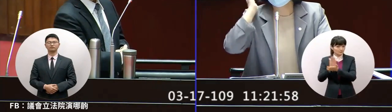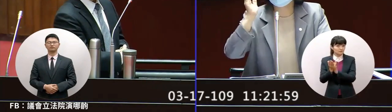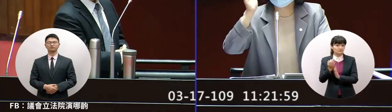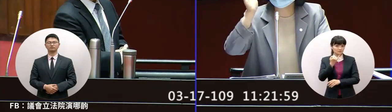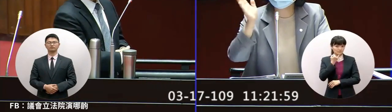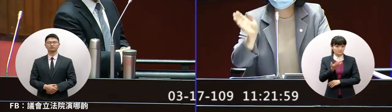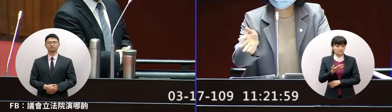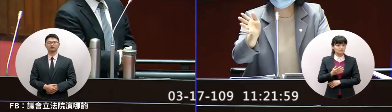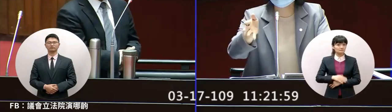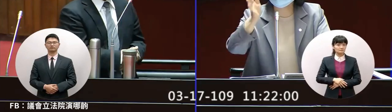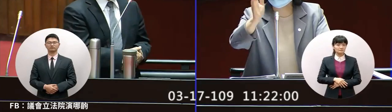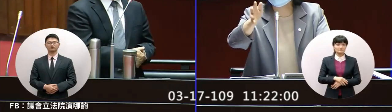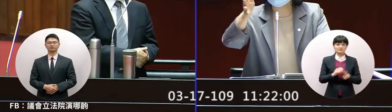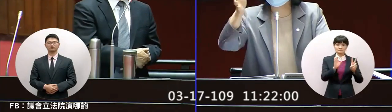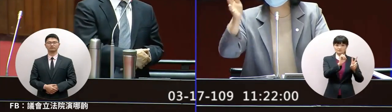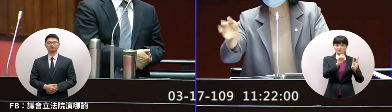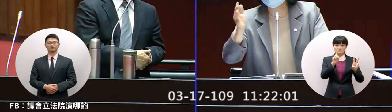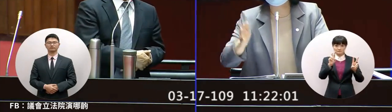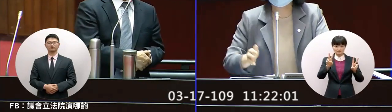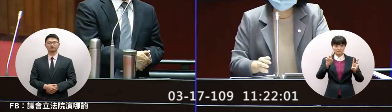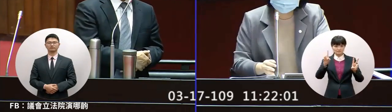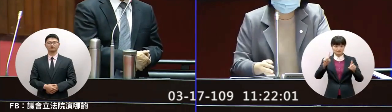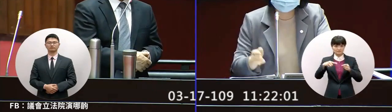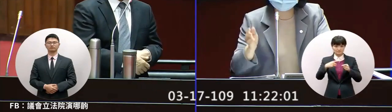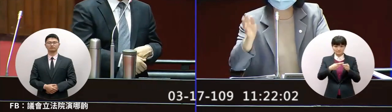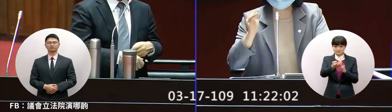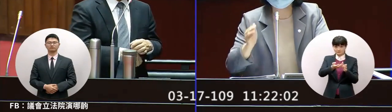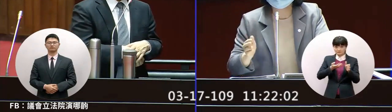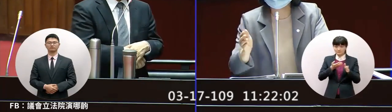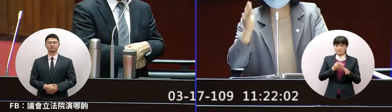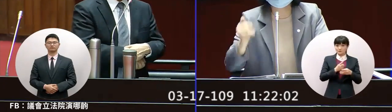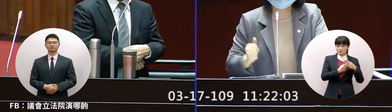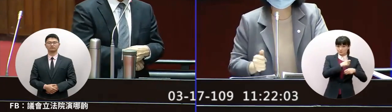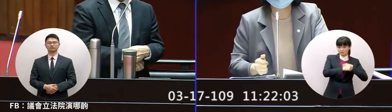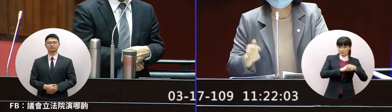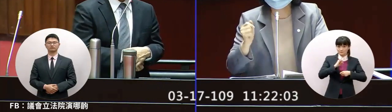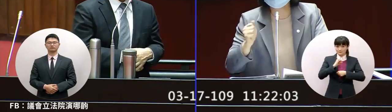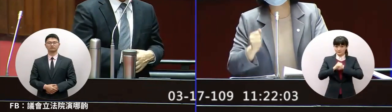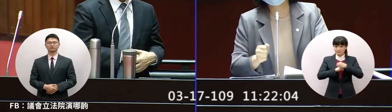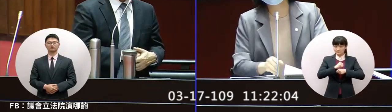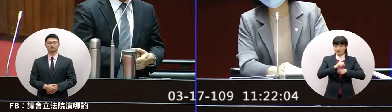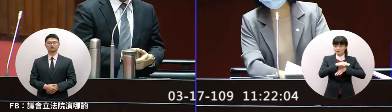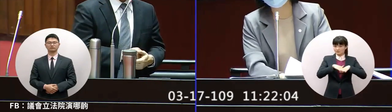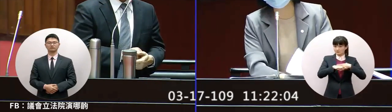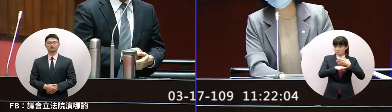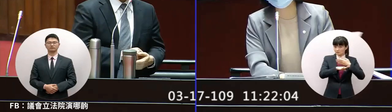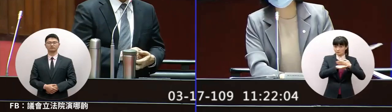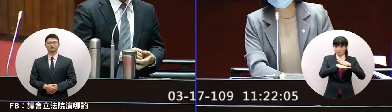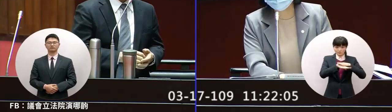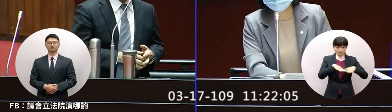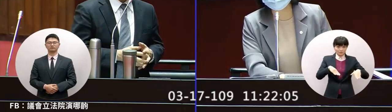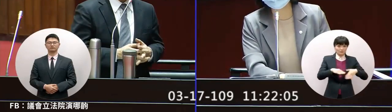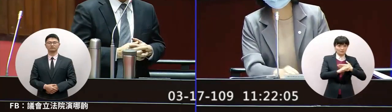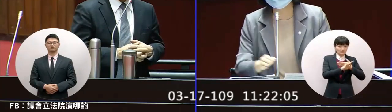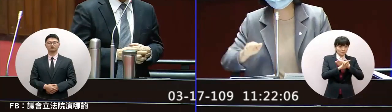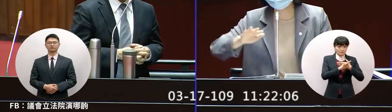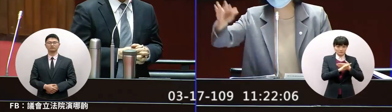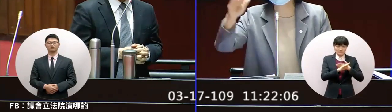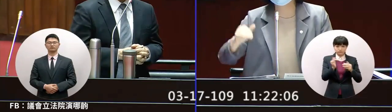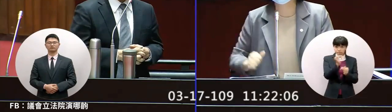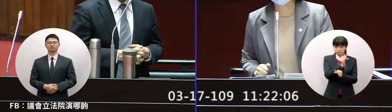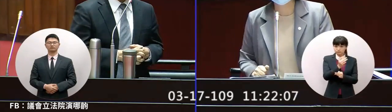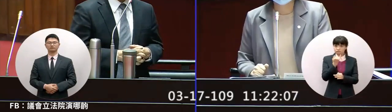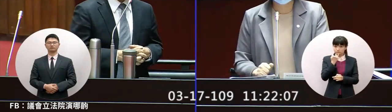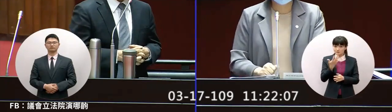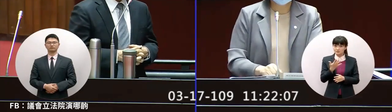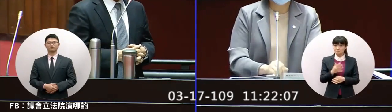2021之前主动、被动安全的设备测试设备都能够建制完成，如期这个上